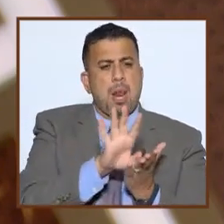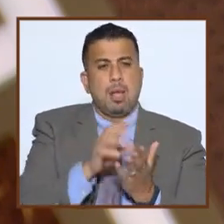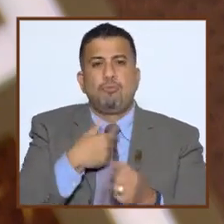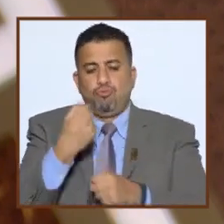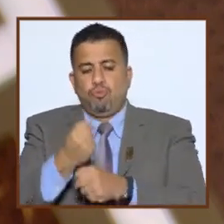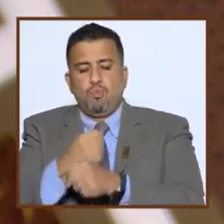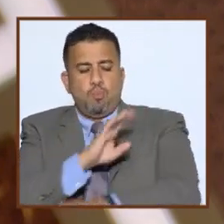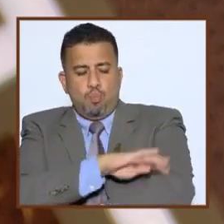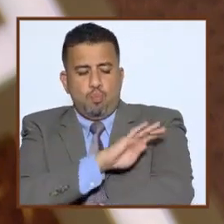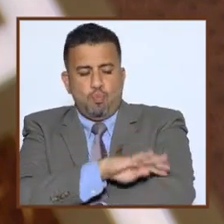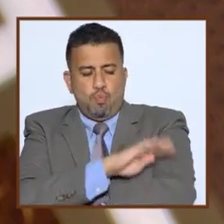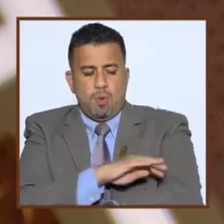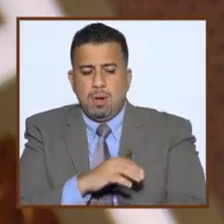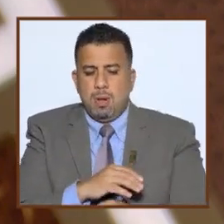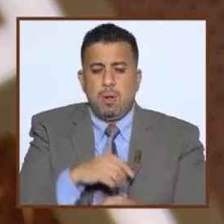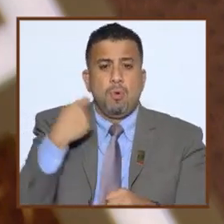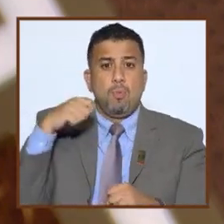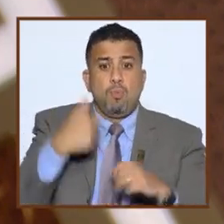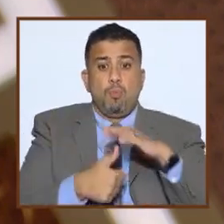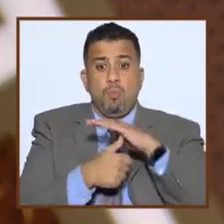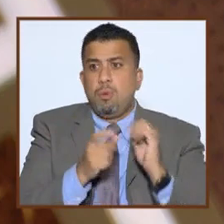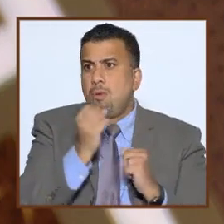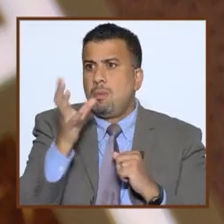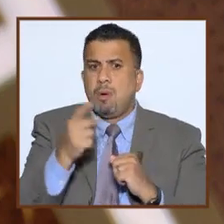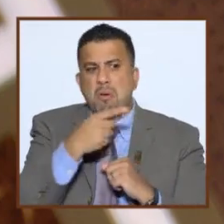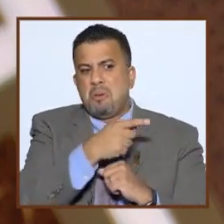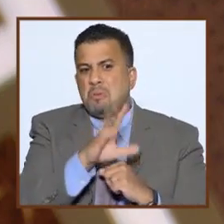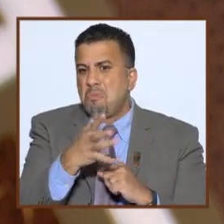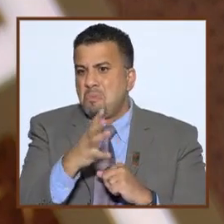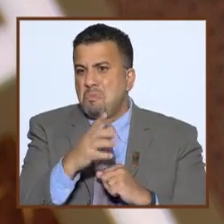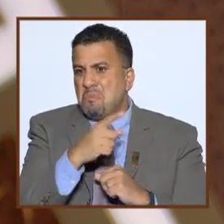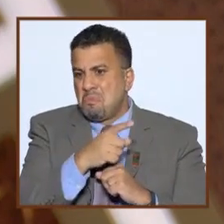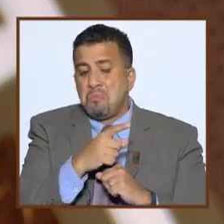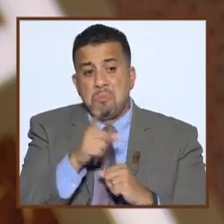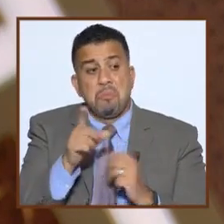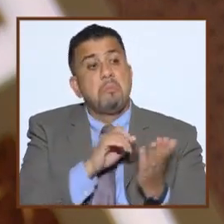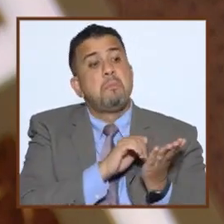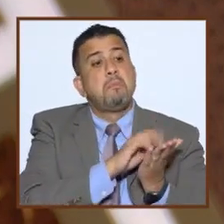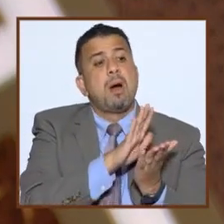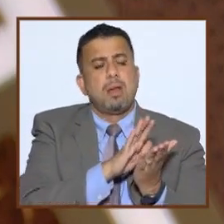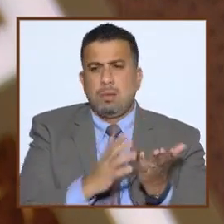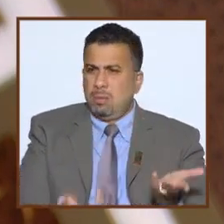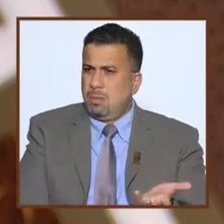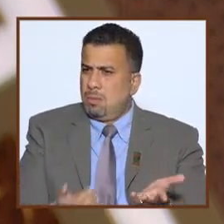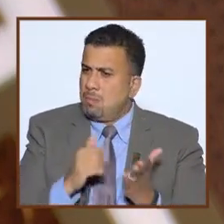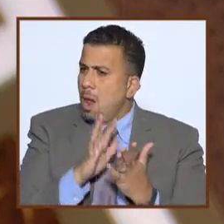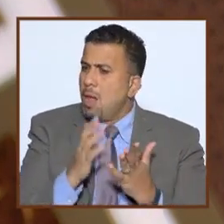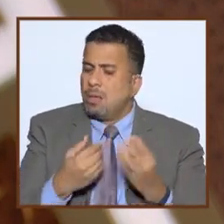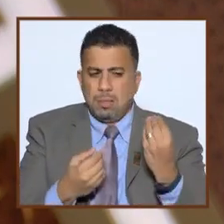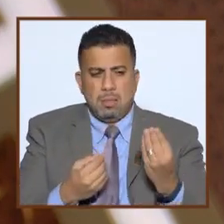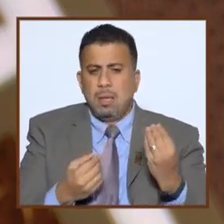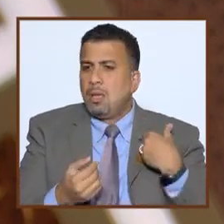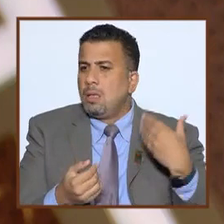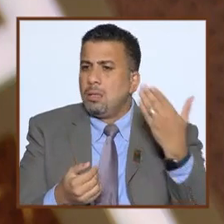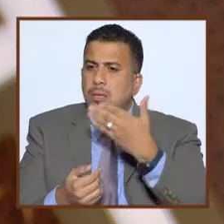موظف نقل كلام الى المسؤول وكذا وهدد بقطع رزقه يروح يقول انا همم ما